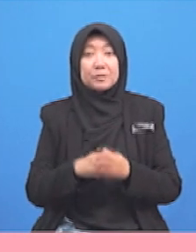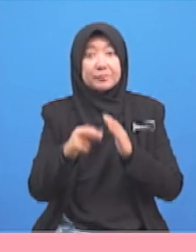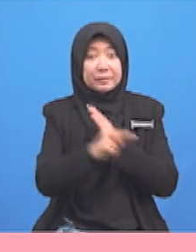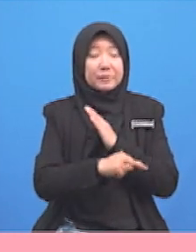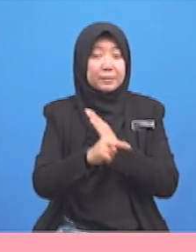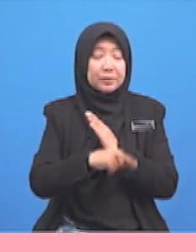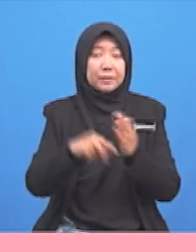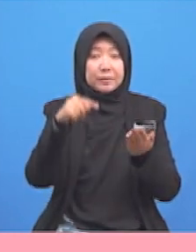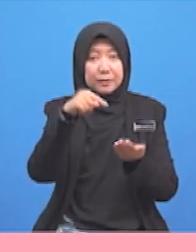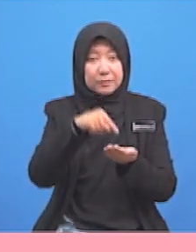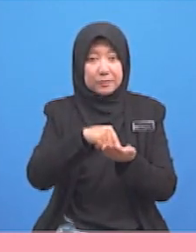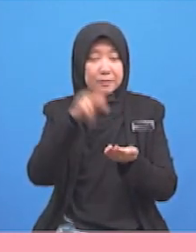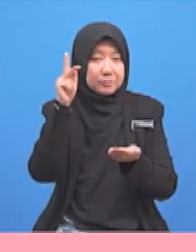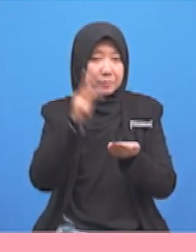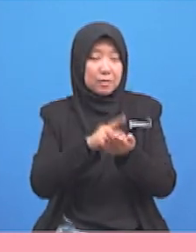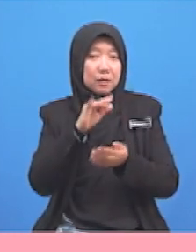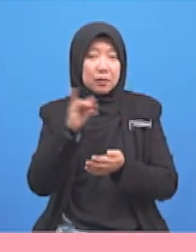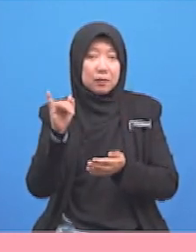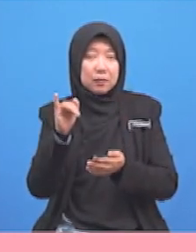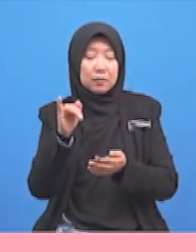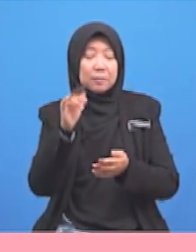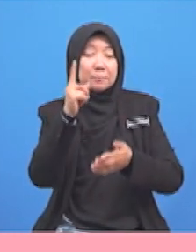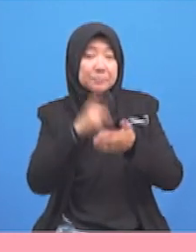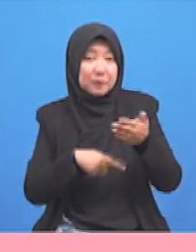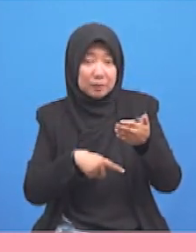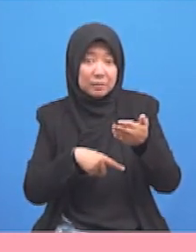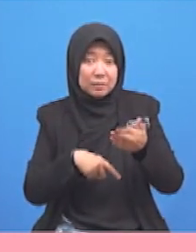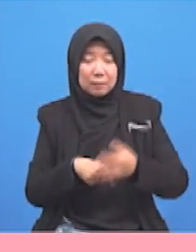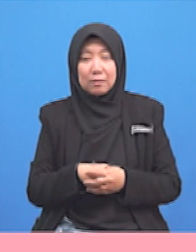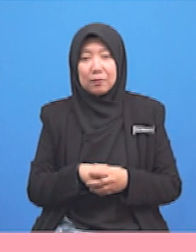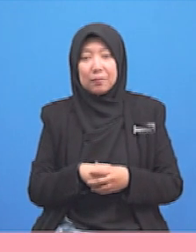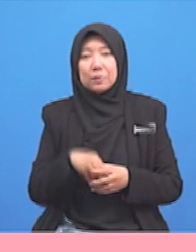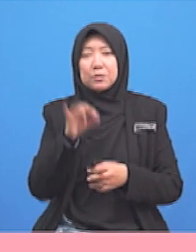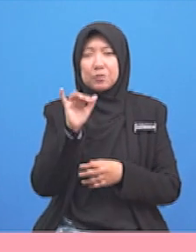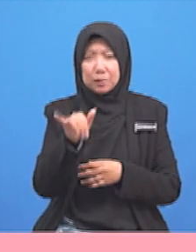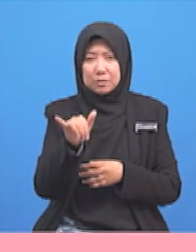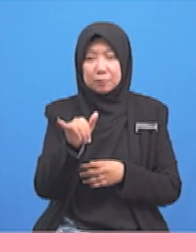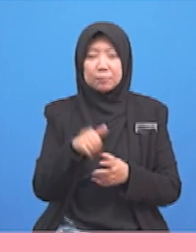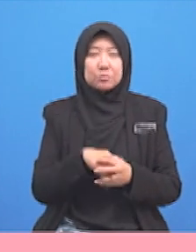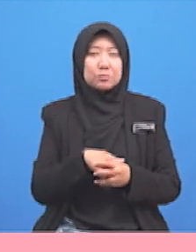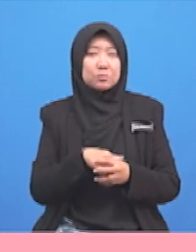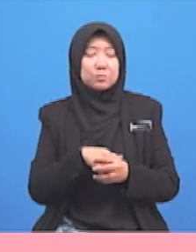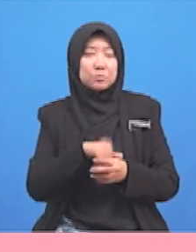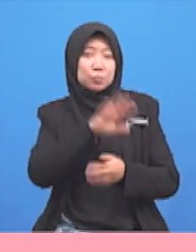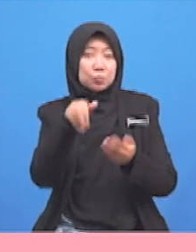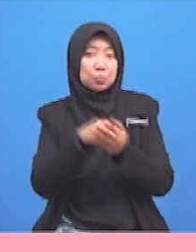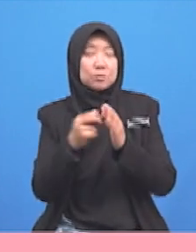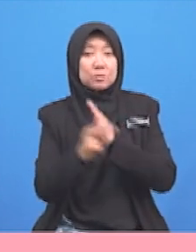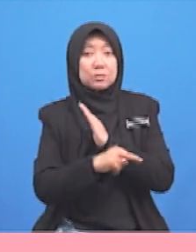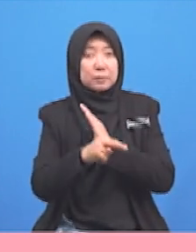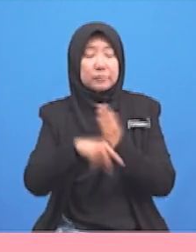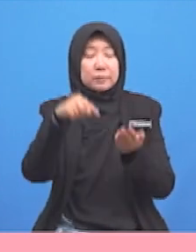Negeri-negeri ini dikenali sebagai negeri apa? Ya, Pulau Pinang, Melaka dan